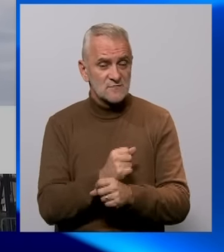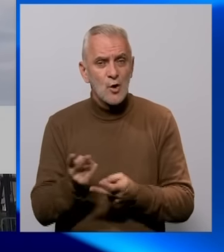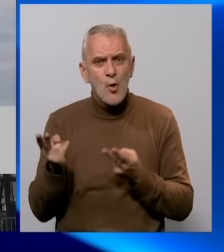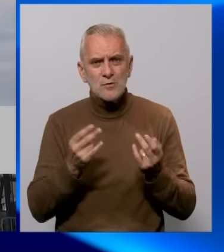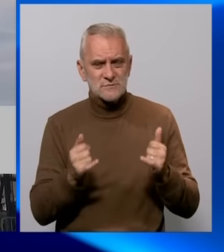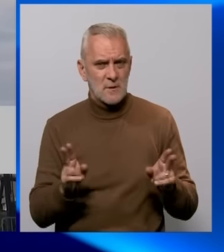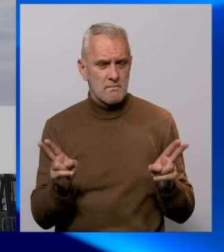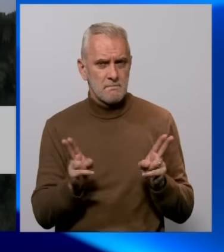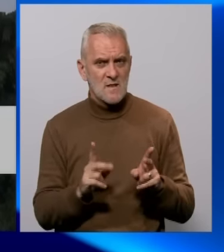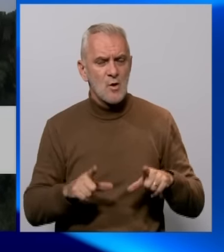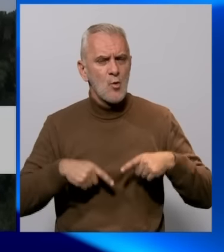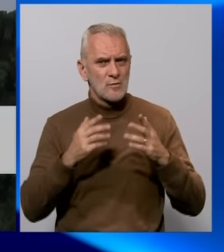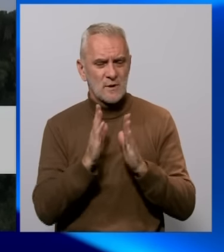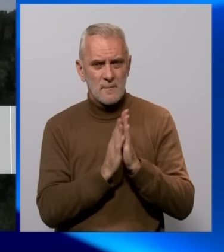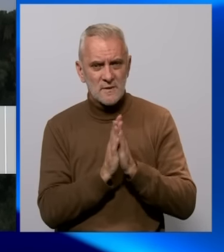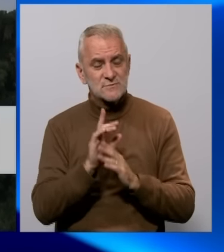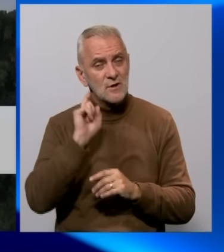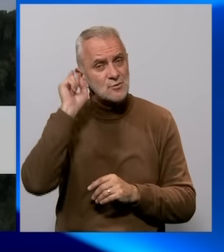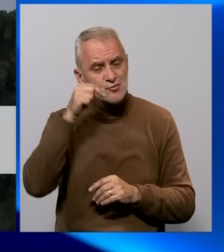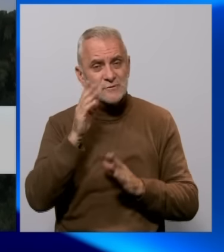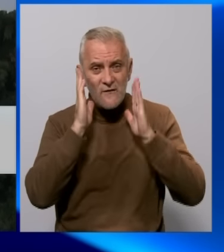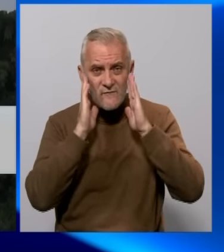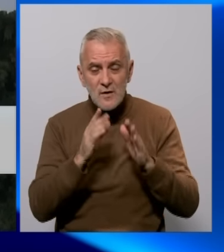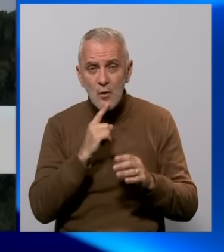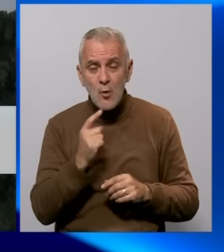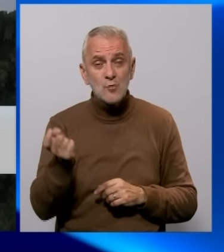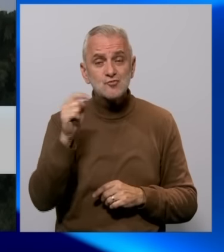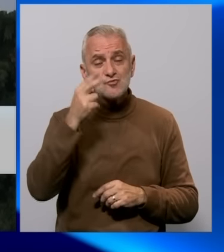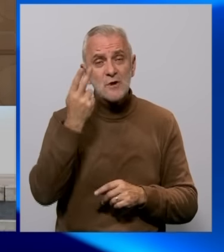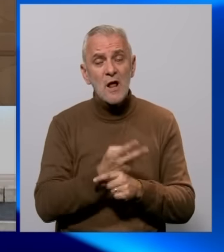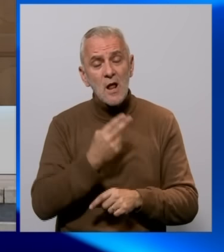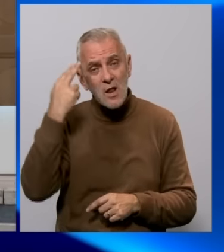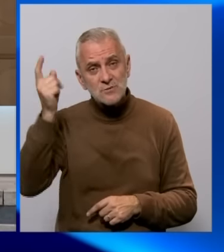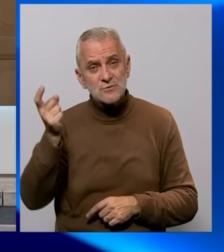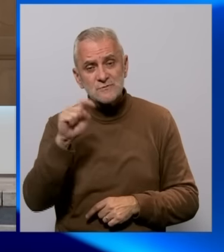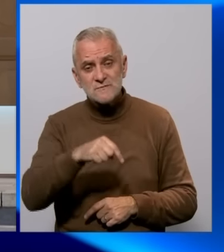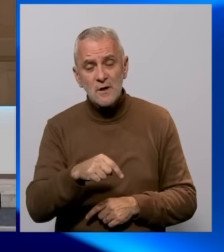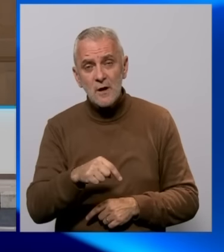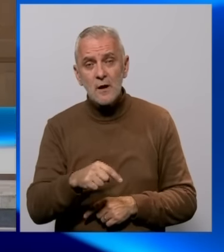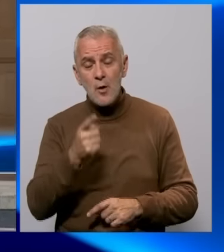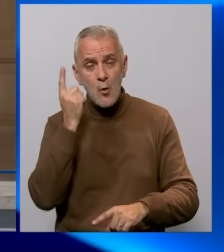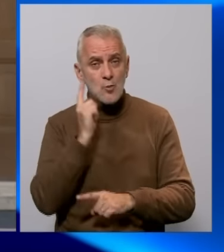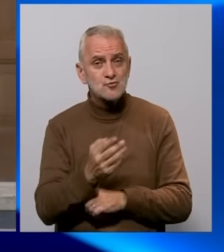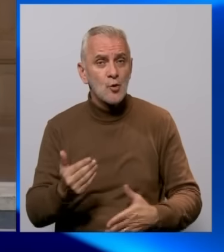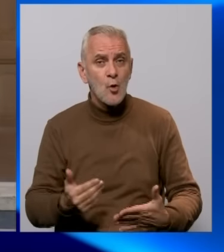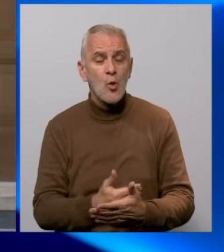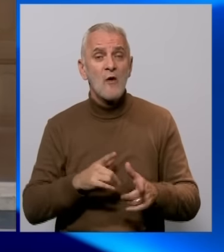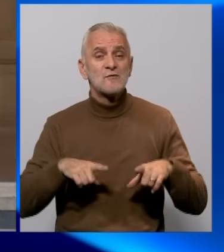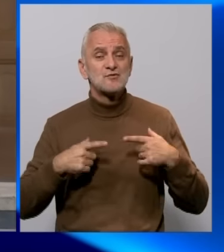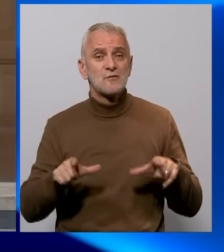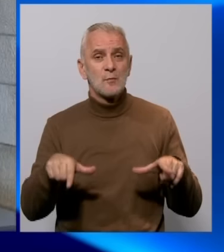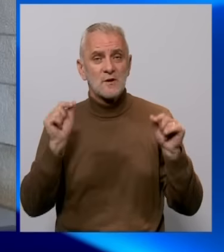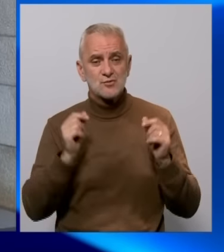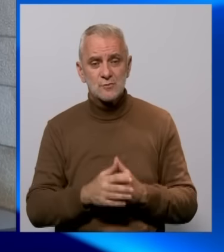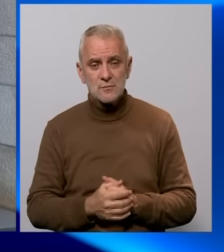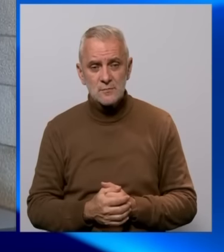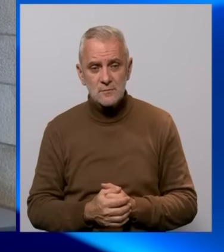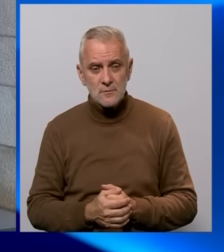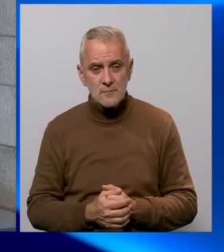manje. Nakon jutarnje mise susrećemo vjernike koji su došli iz inostranstva na hodočašće i odlučili početi novi život u Međugorju.